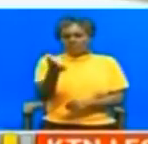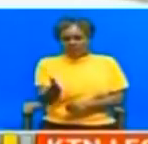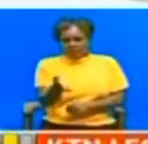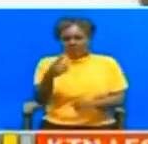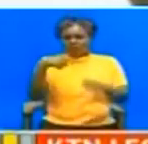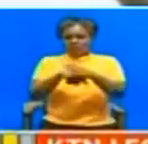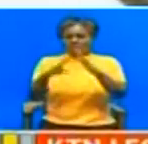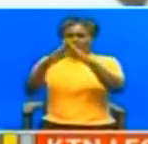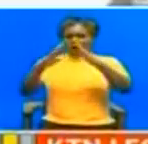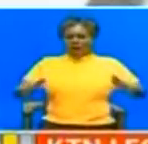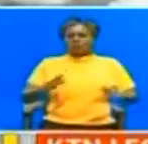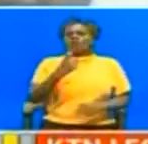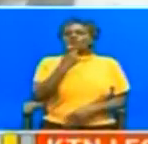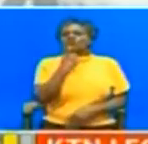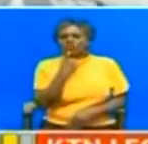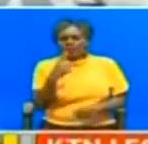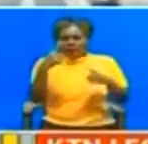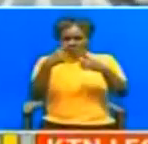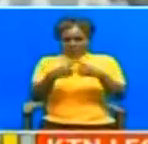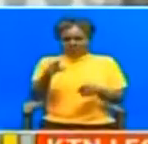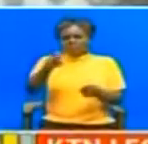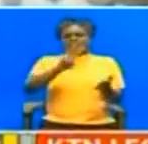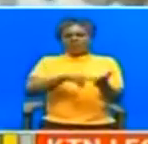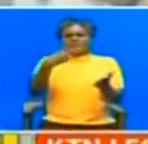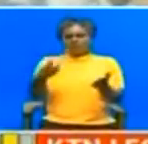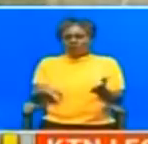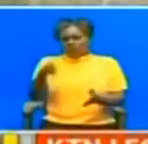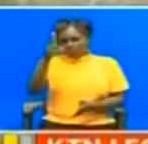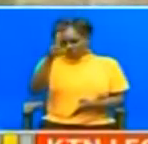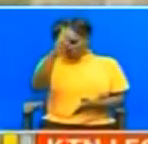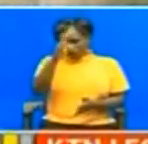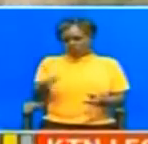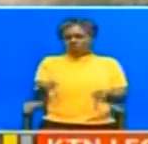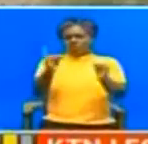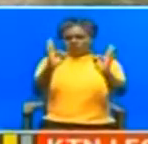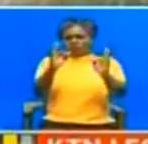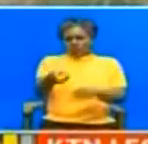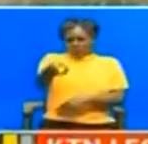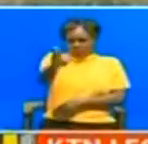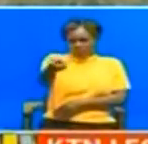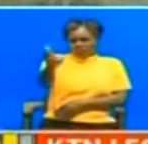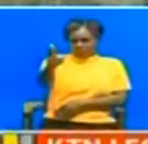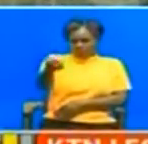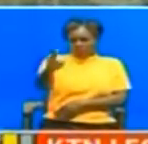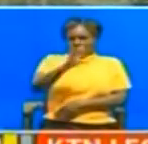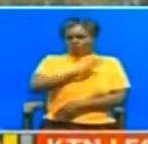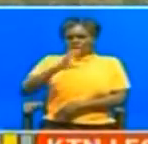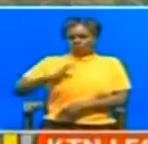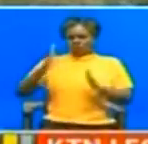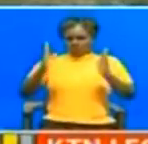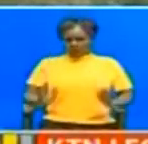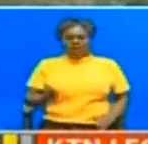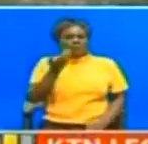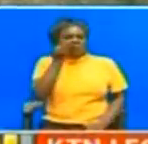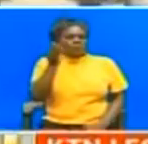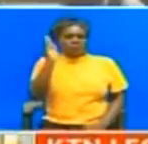waliovamia manyata ya jamii ya Waturkana, lakini wakashindwa na maafisa wa polisi wa akiba waliofetulia risasi. Kamishna wa kaunti Isiolo